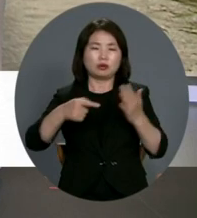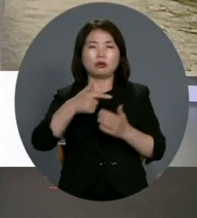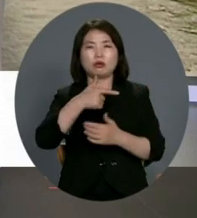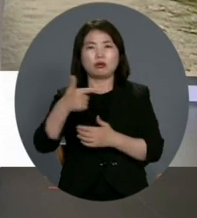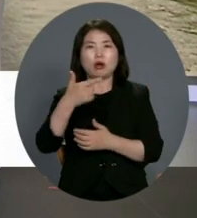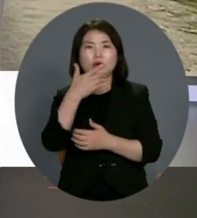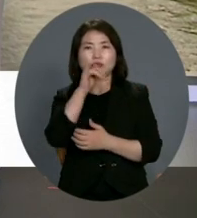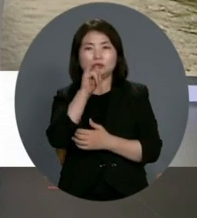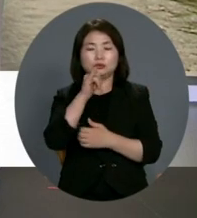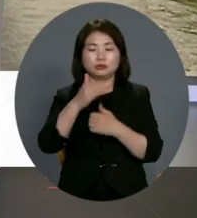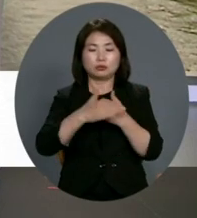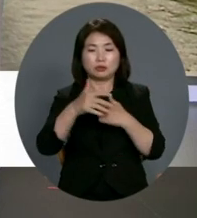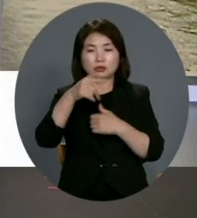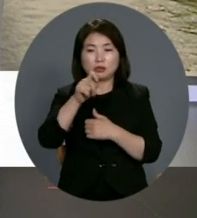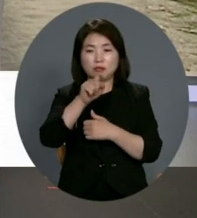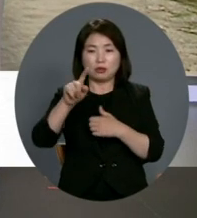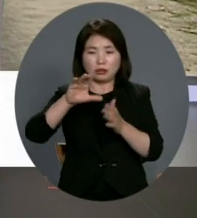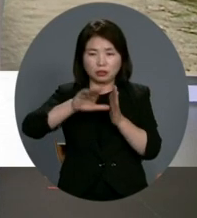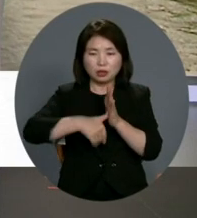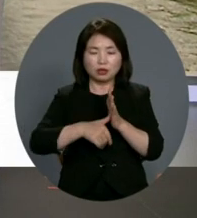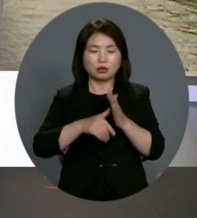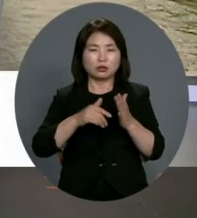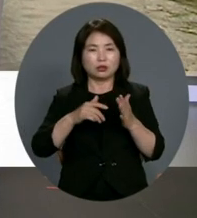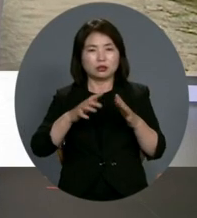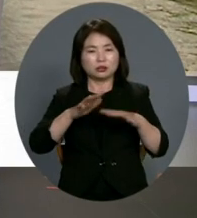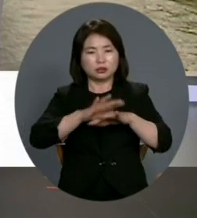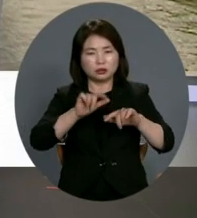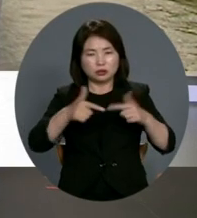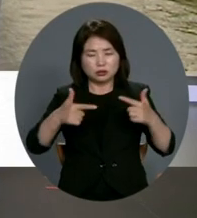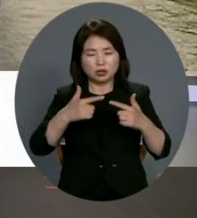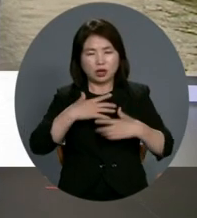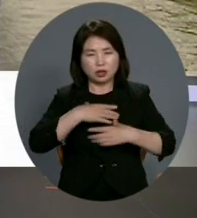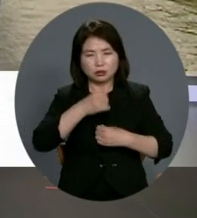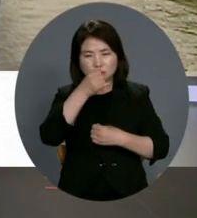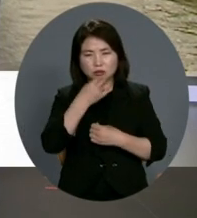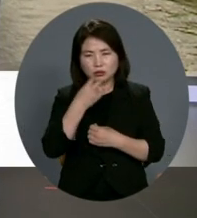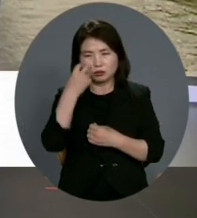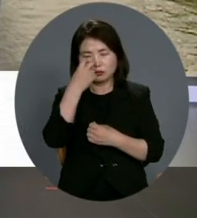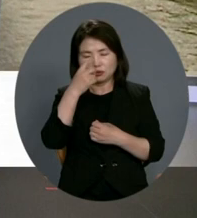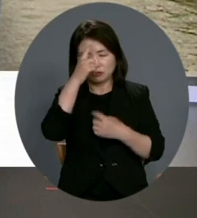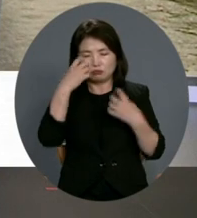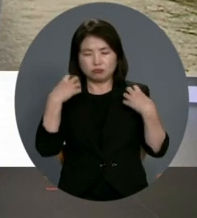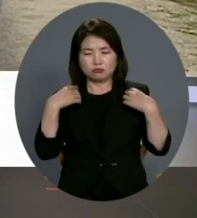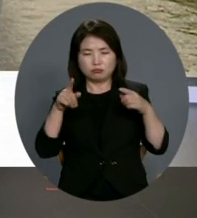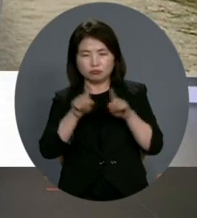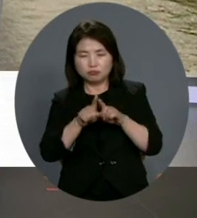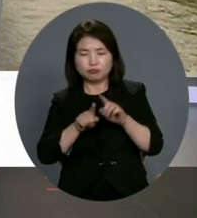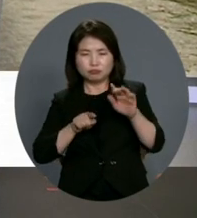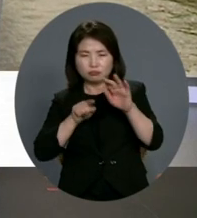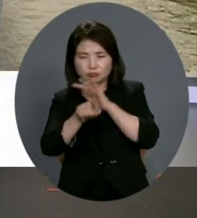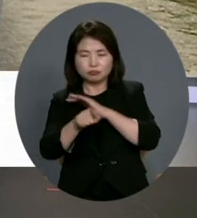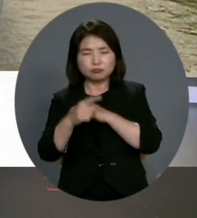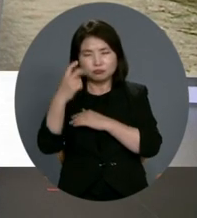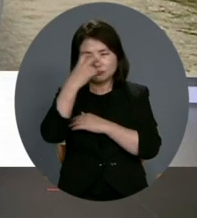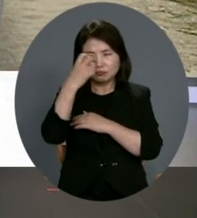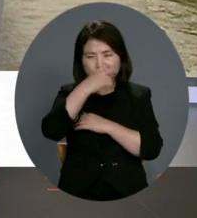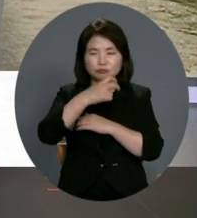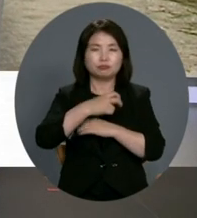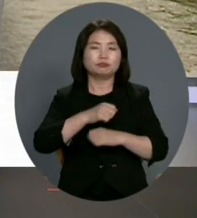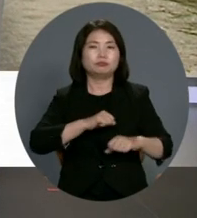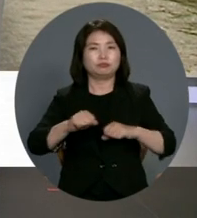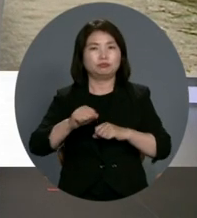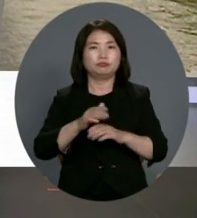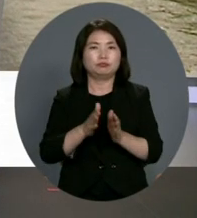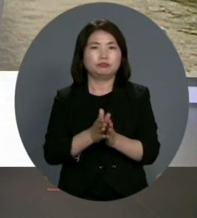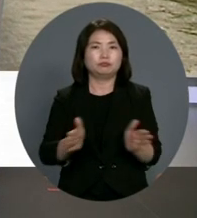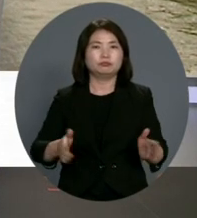얘기인데요. 장마철 시설물의 안전 문제는 없는지 행정당국과 함께 위험시설들을 직접 둘러봤습니다.